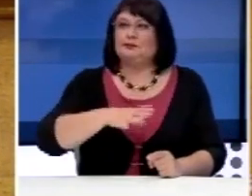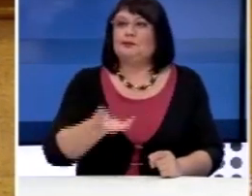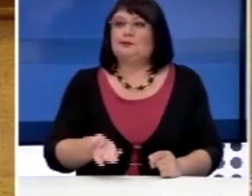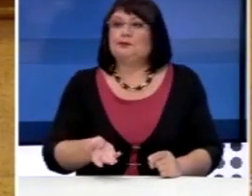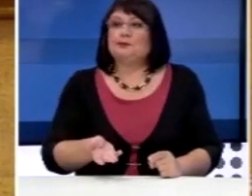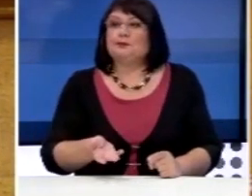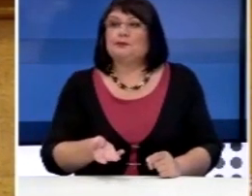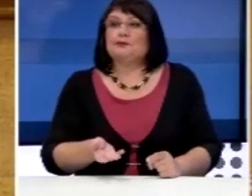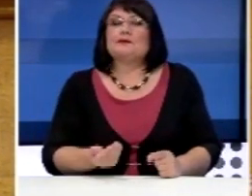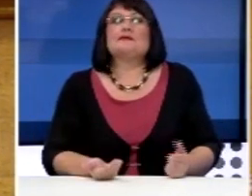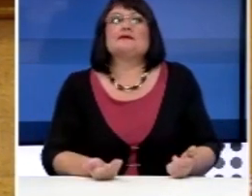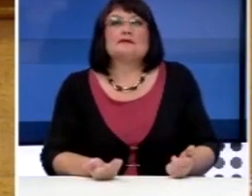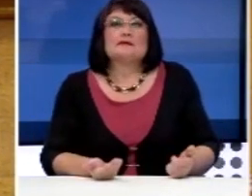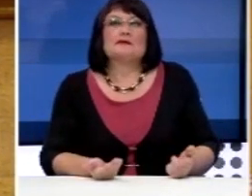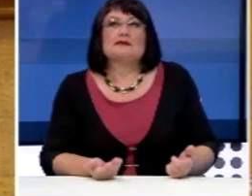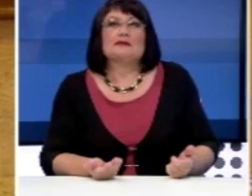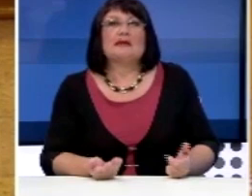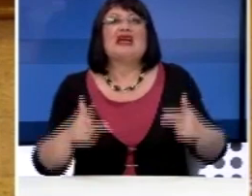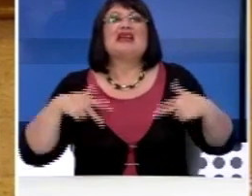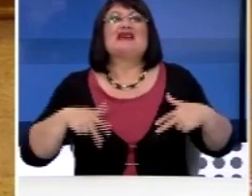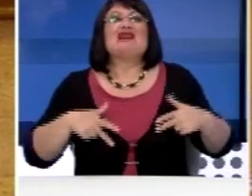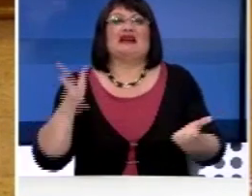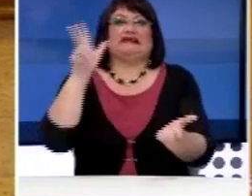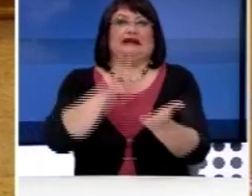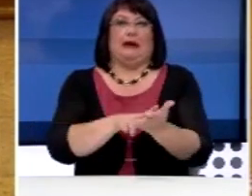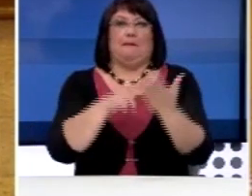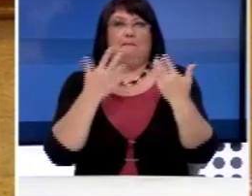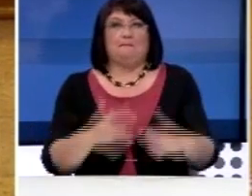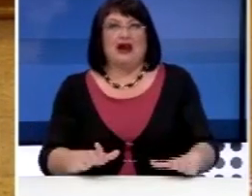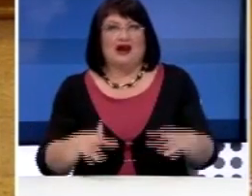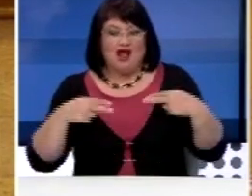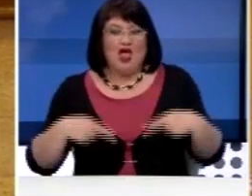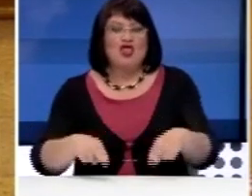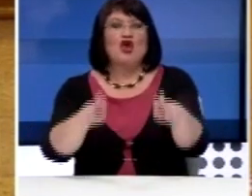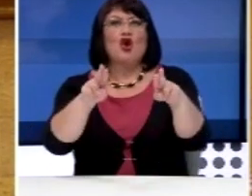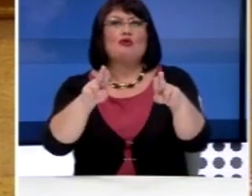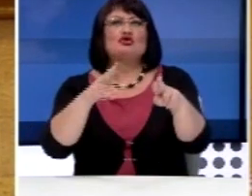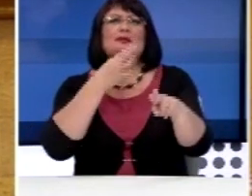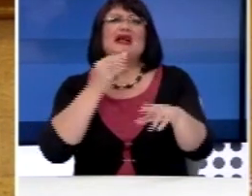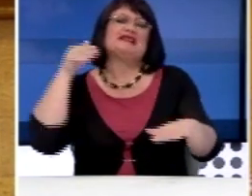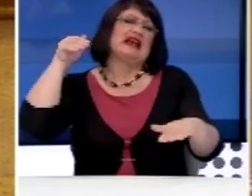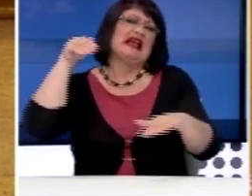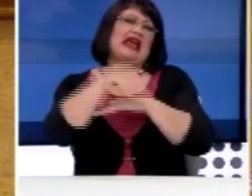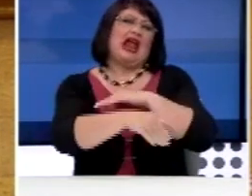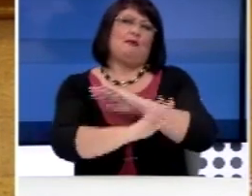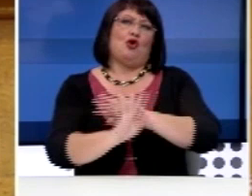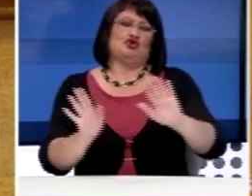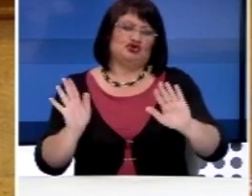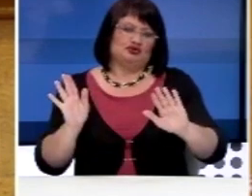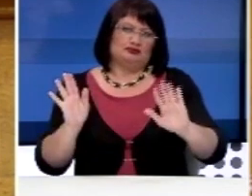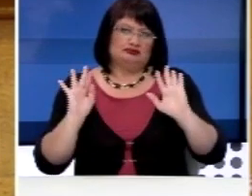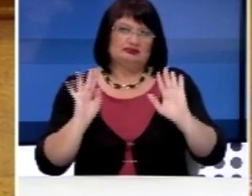οποίες κυρώνει η κυβέρνησή σας, ανοίγουν τους δρόμους της Αβύσσου, όντως ενταγμένες